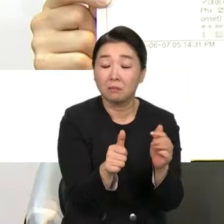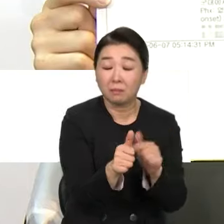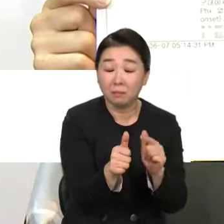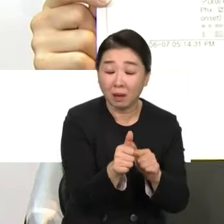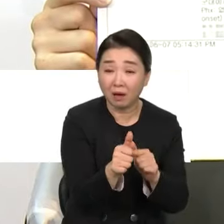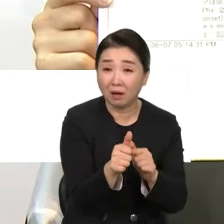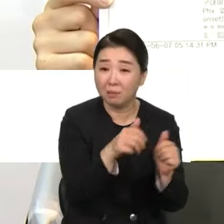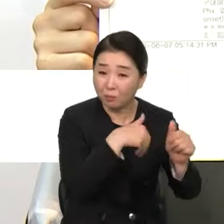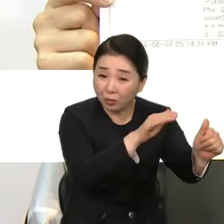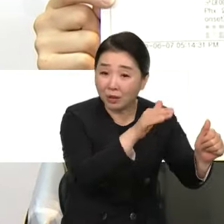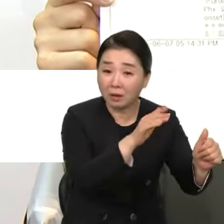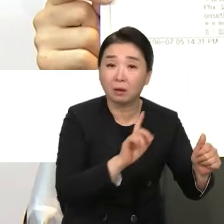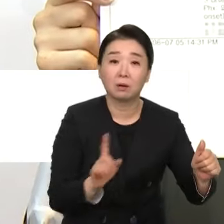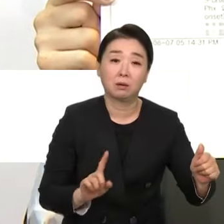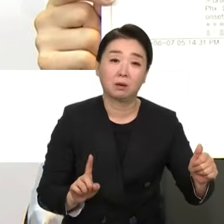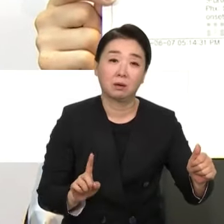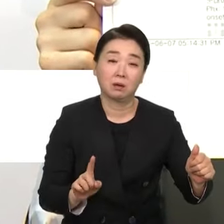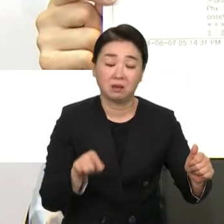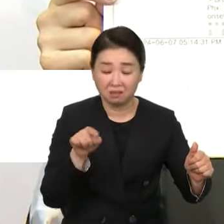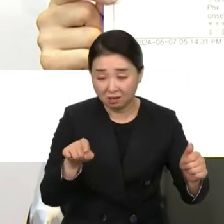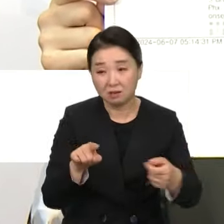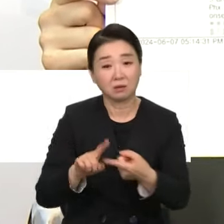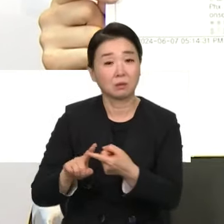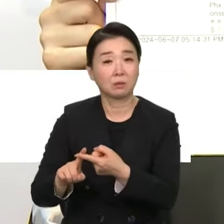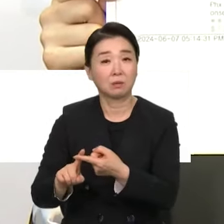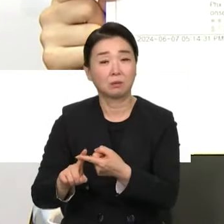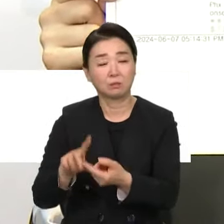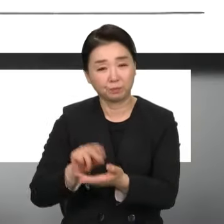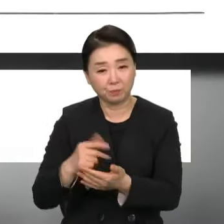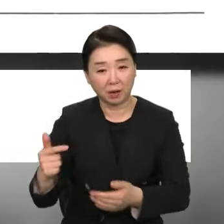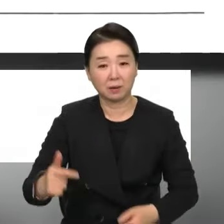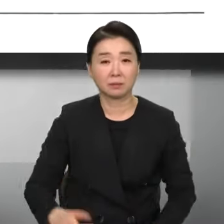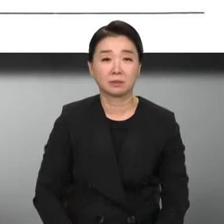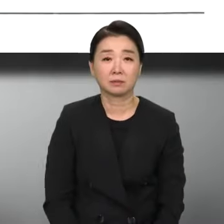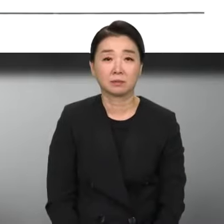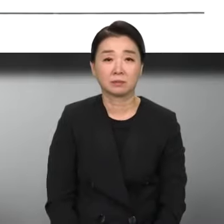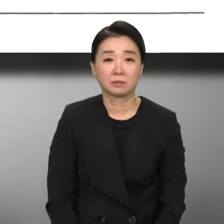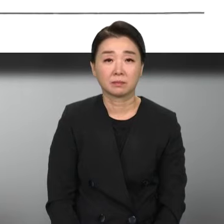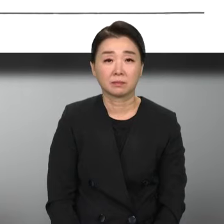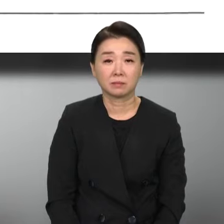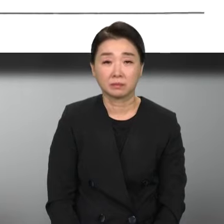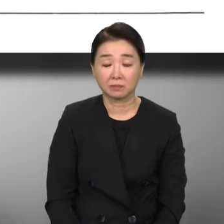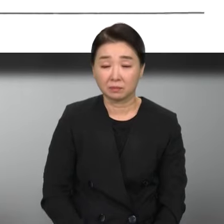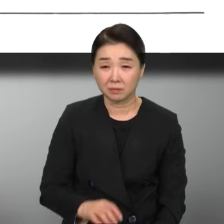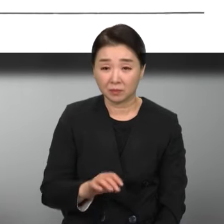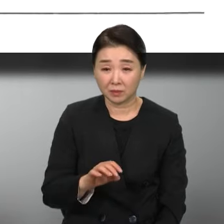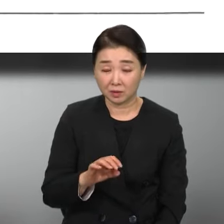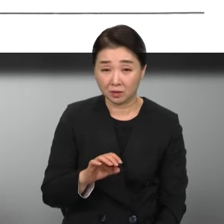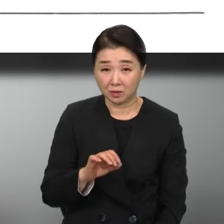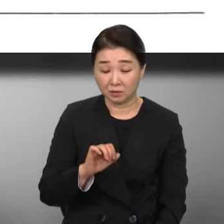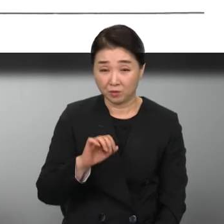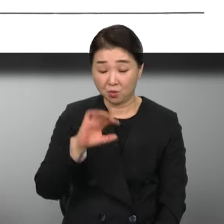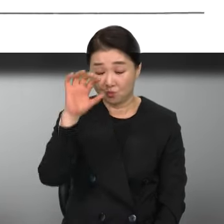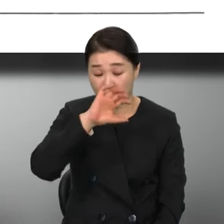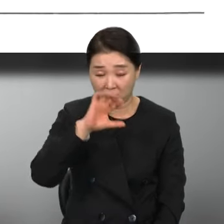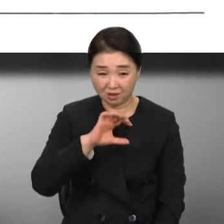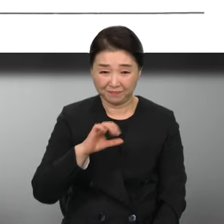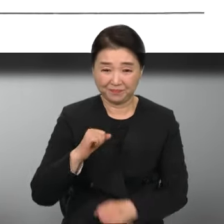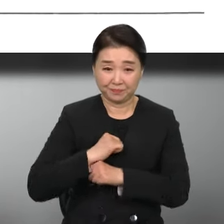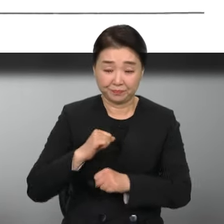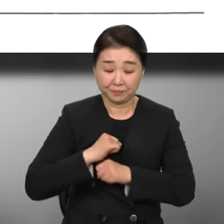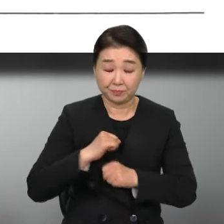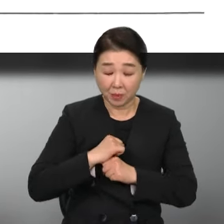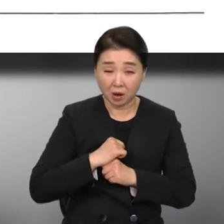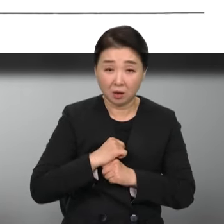선탑자로 보냈다는 것은 그 자체로 큰 문제다. 실제 훈련병이 처음 이송된 속초의료원